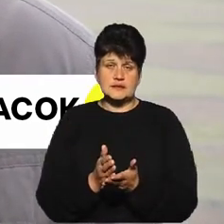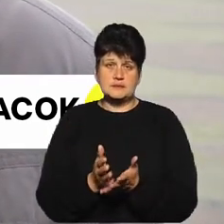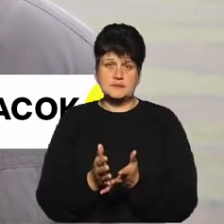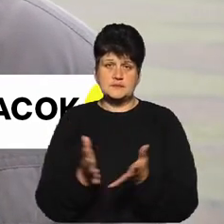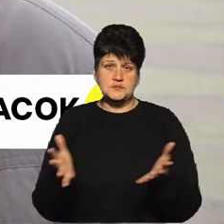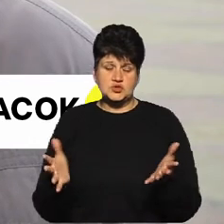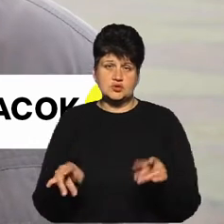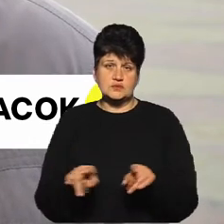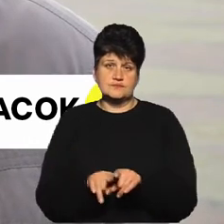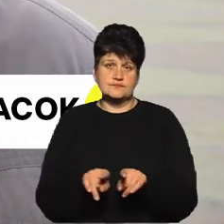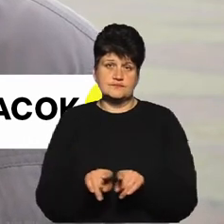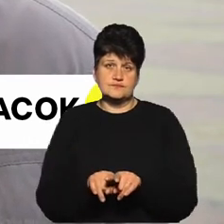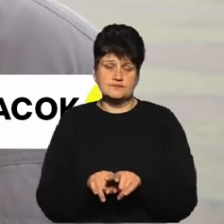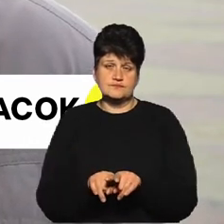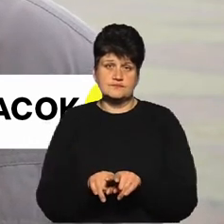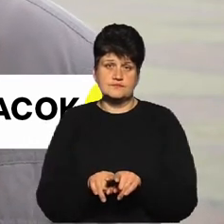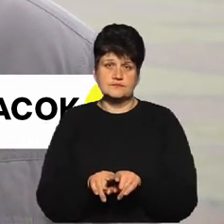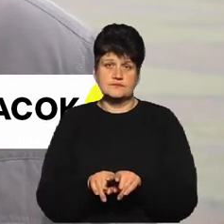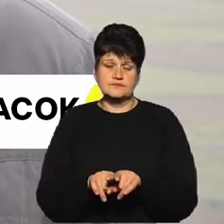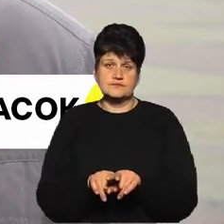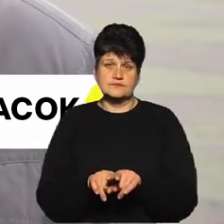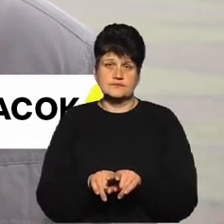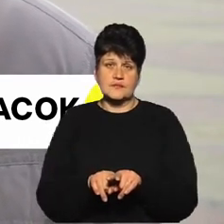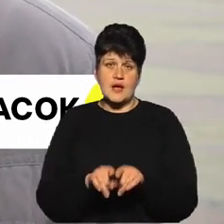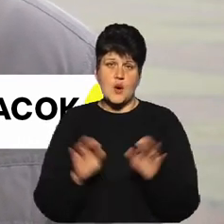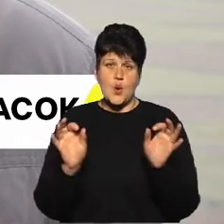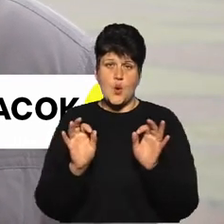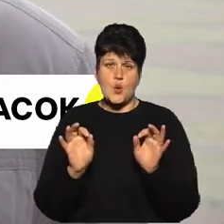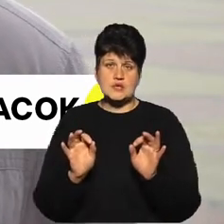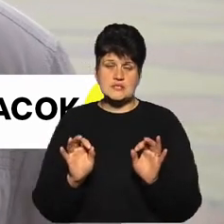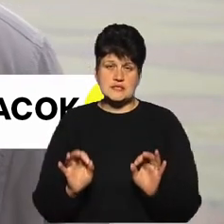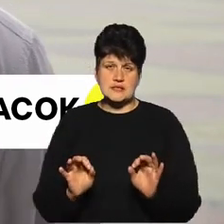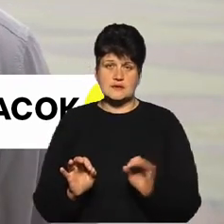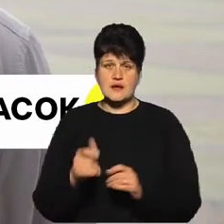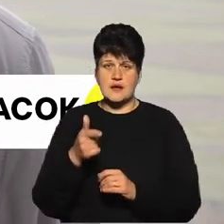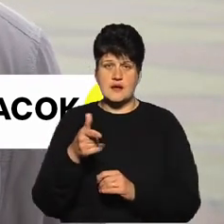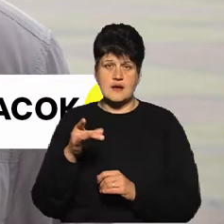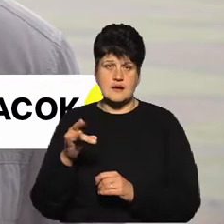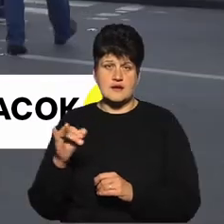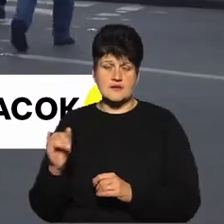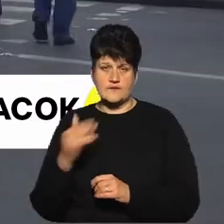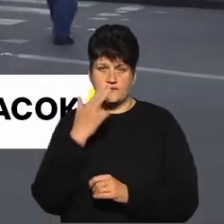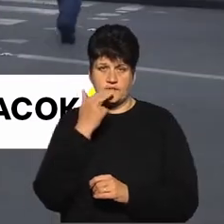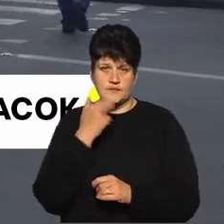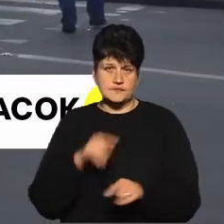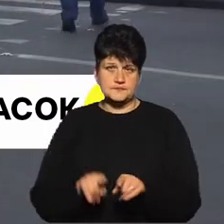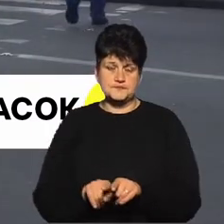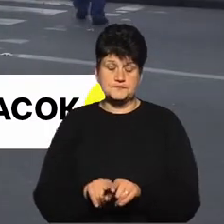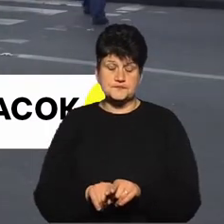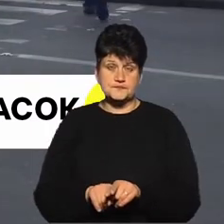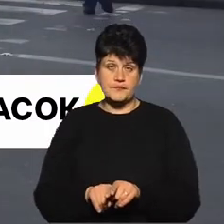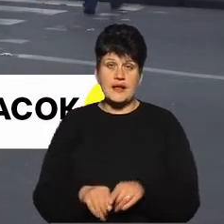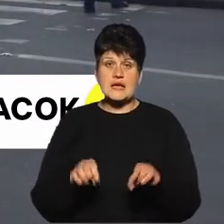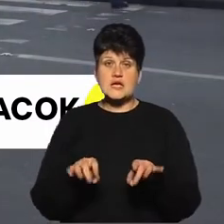ознак типового осіннього гострого респіраторного захворювання. Нагадаю, рішення